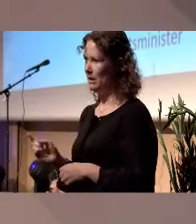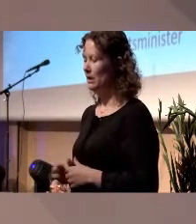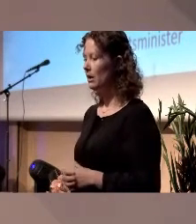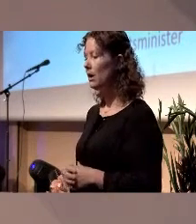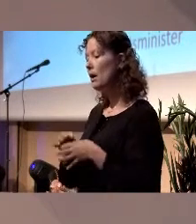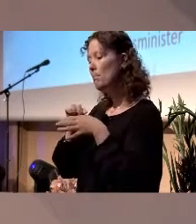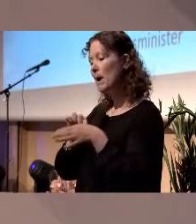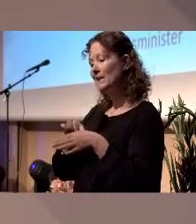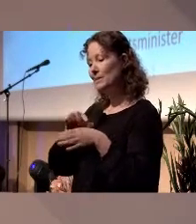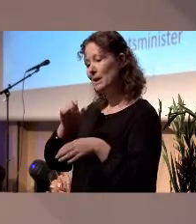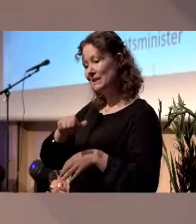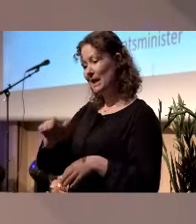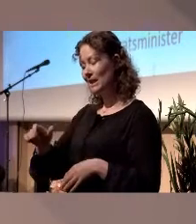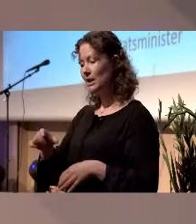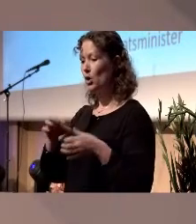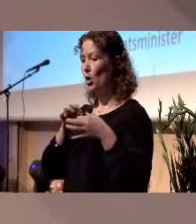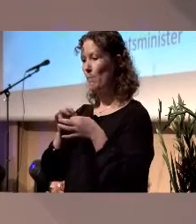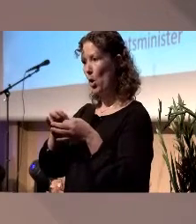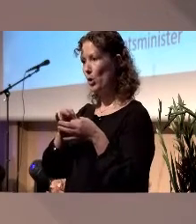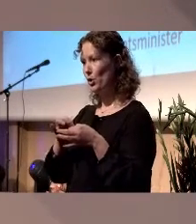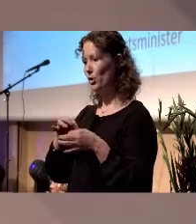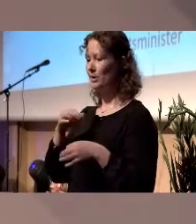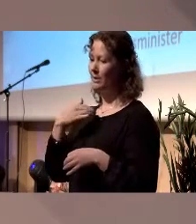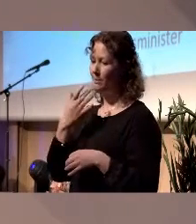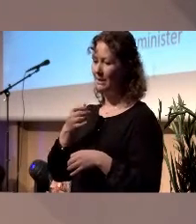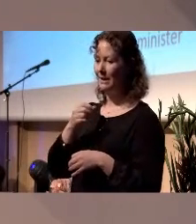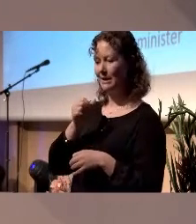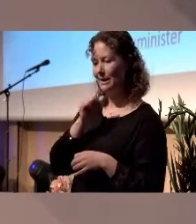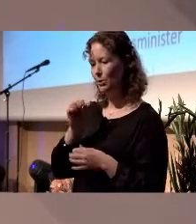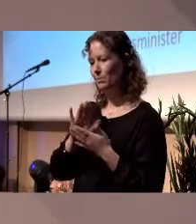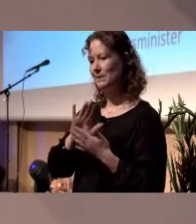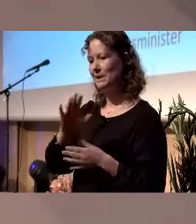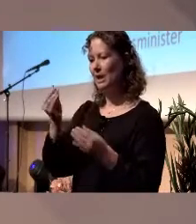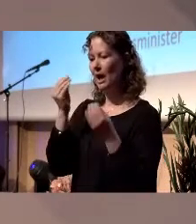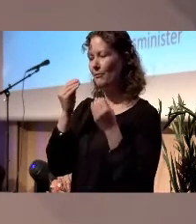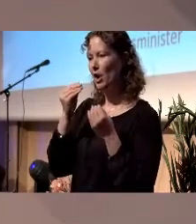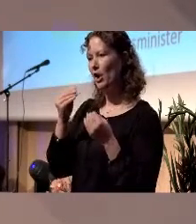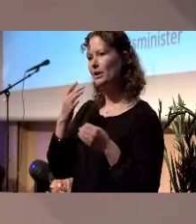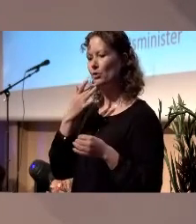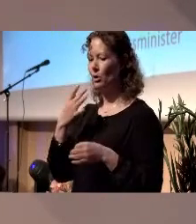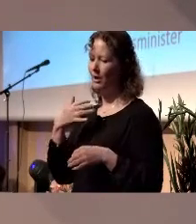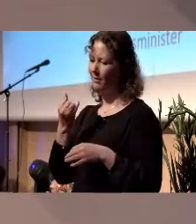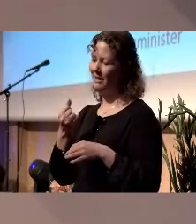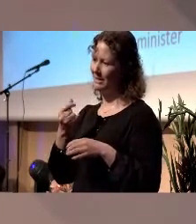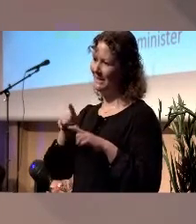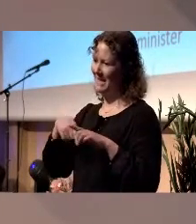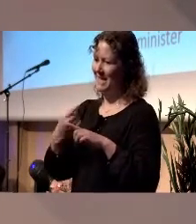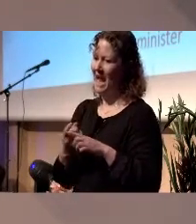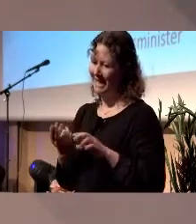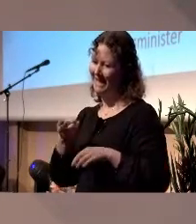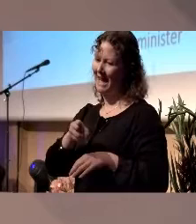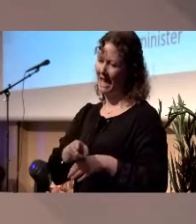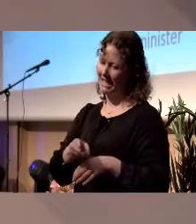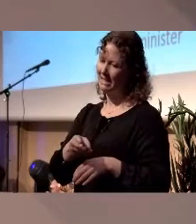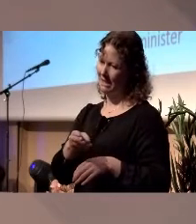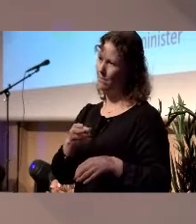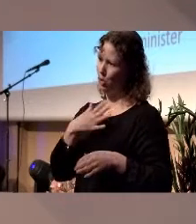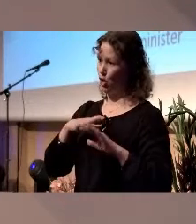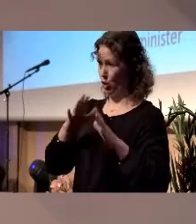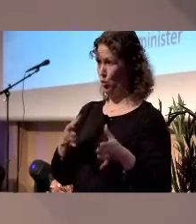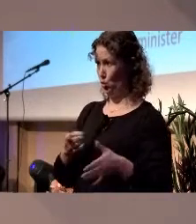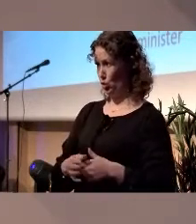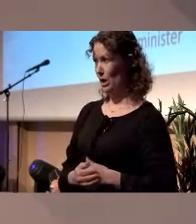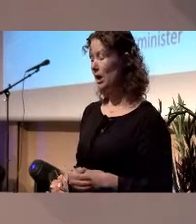og pårørende og hjelperne intervjuet om sine erfaringer etter reinnleggelse i sykehus.